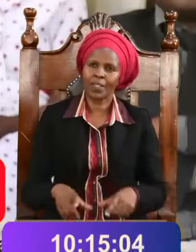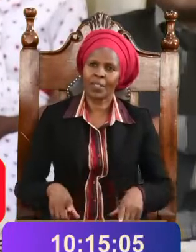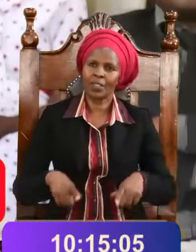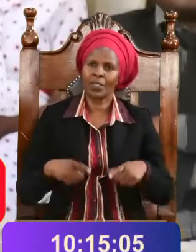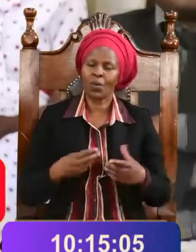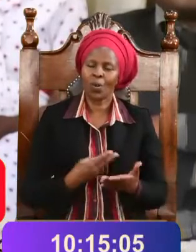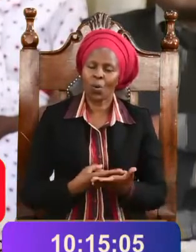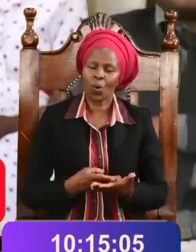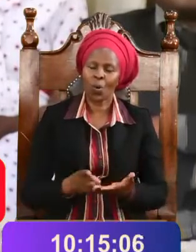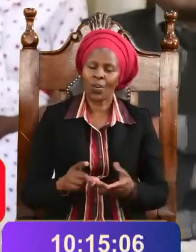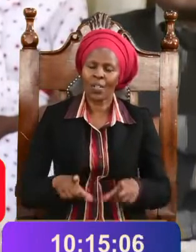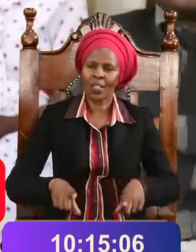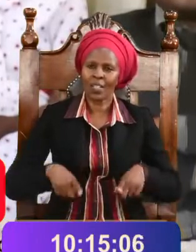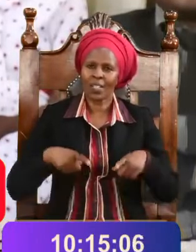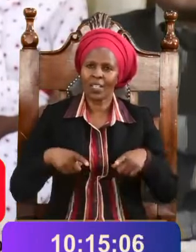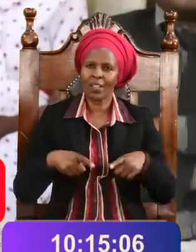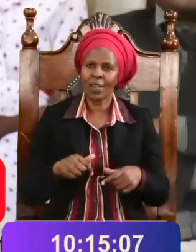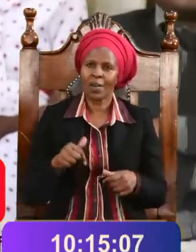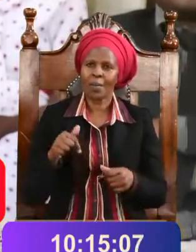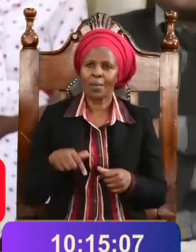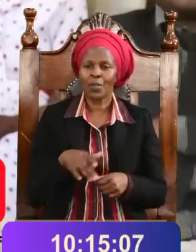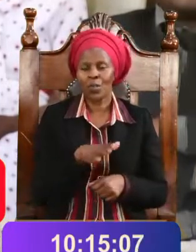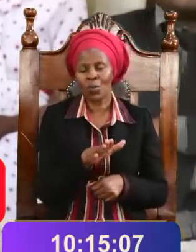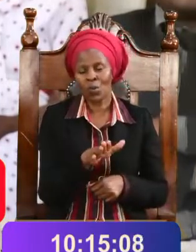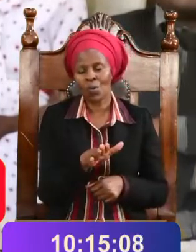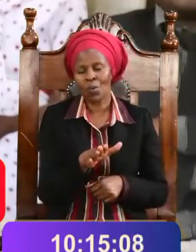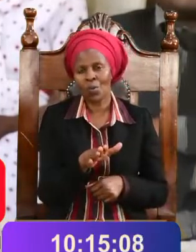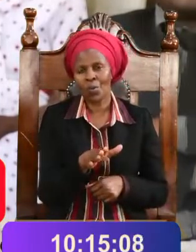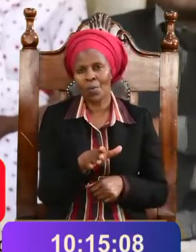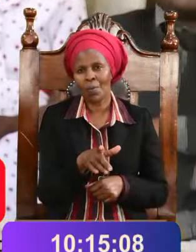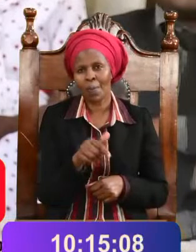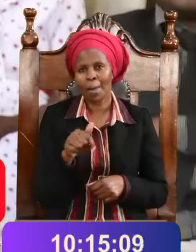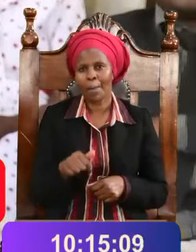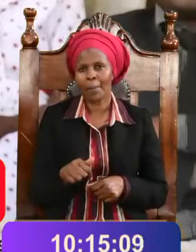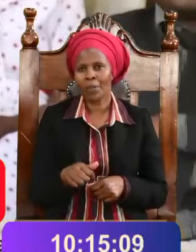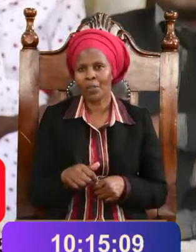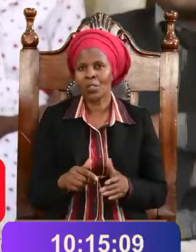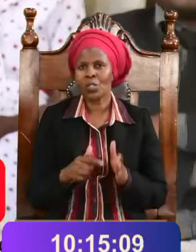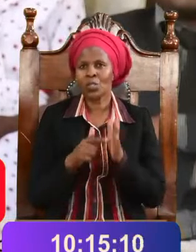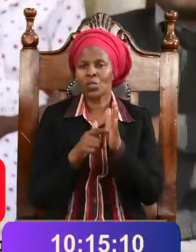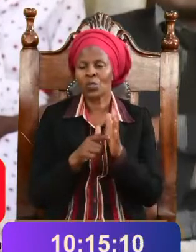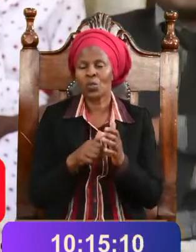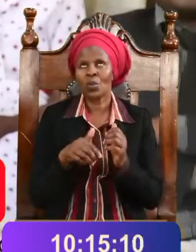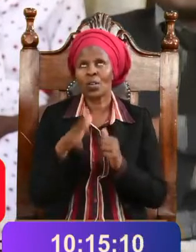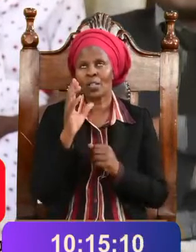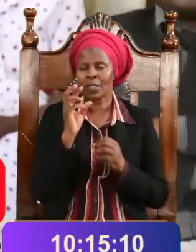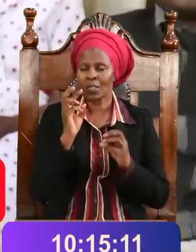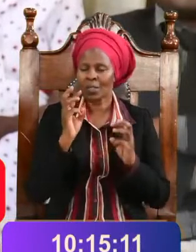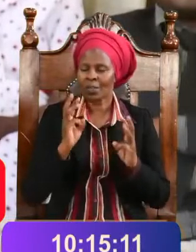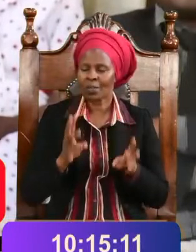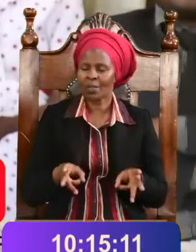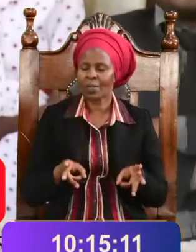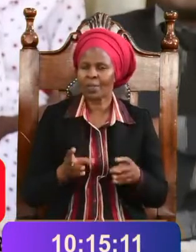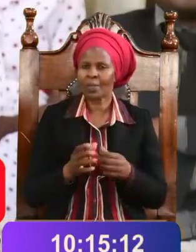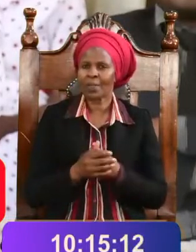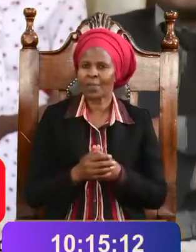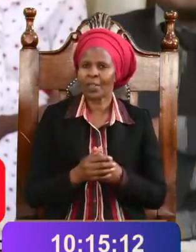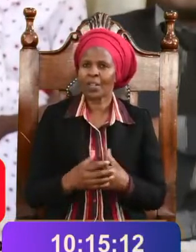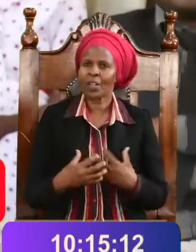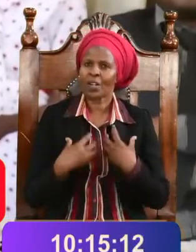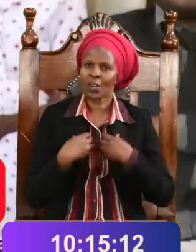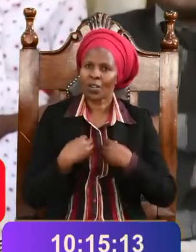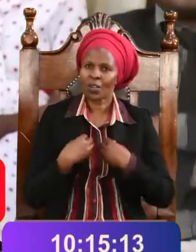utakatifu itahitaji sisi tuweze kuiga mfano wake Kristo. So you must clothe